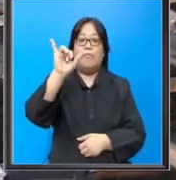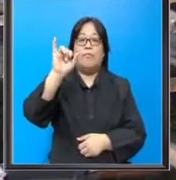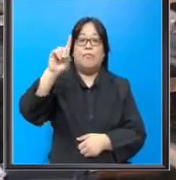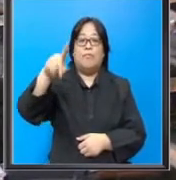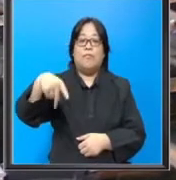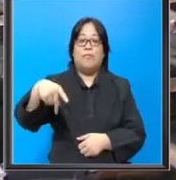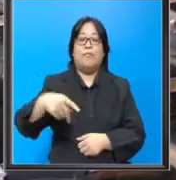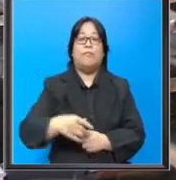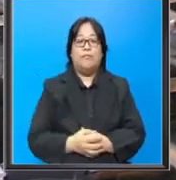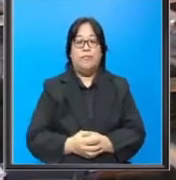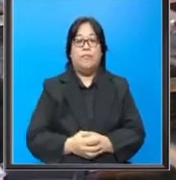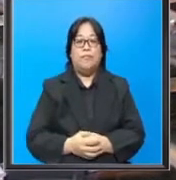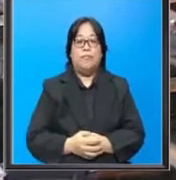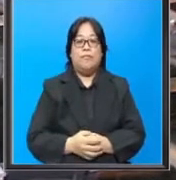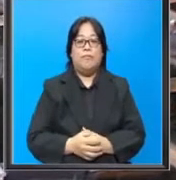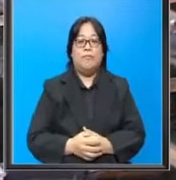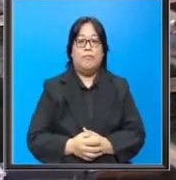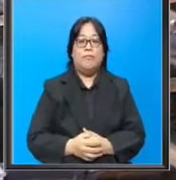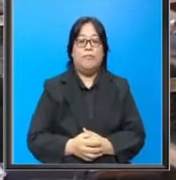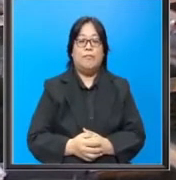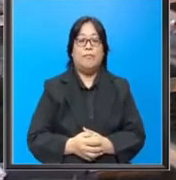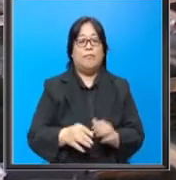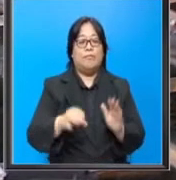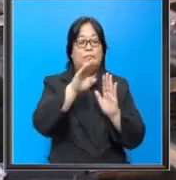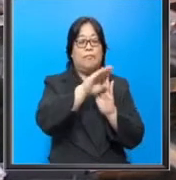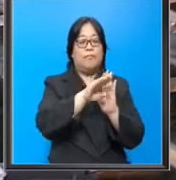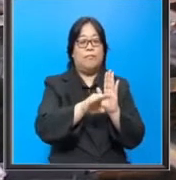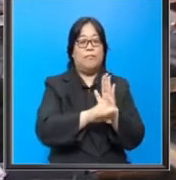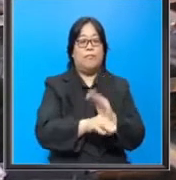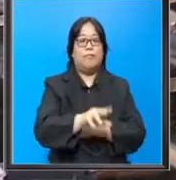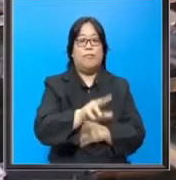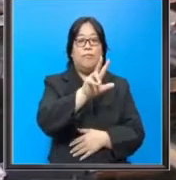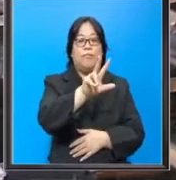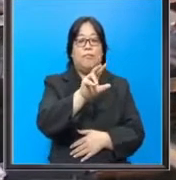mengurusi Hai butiran